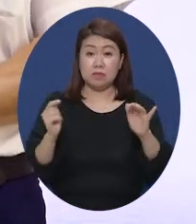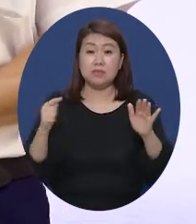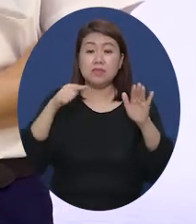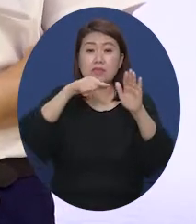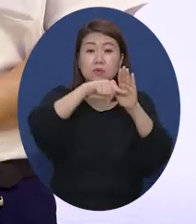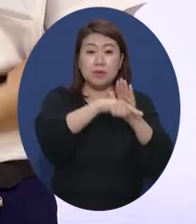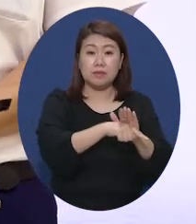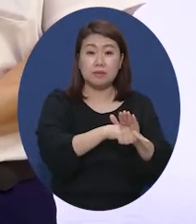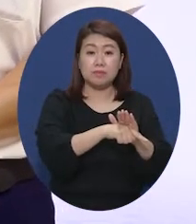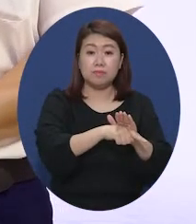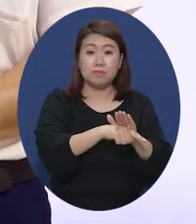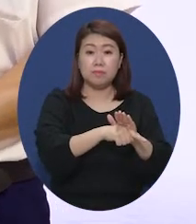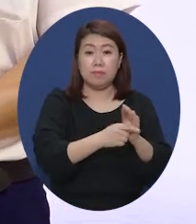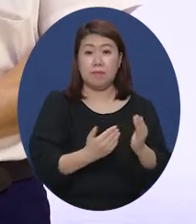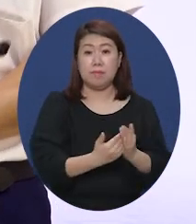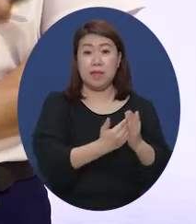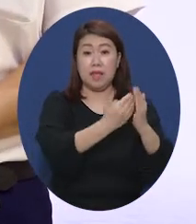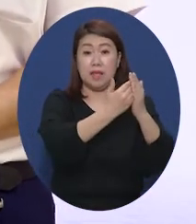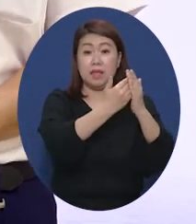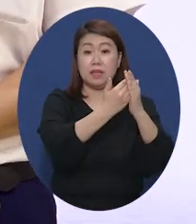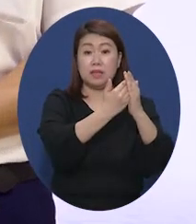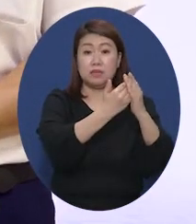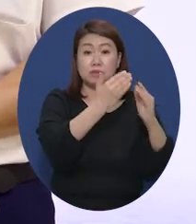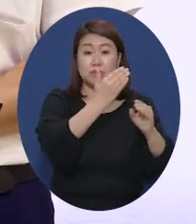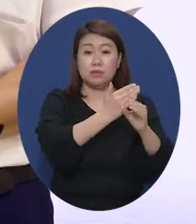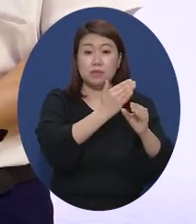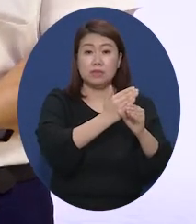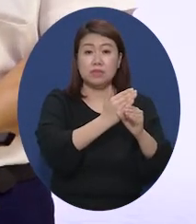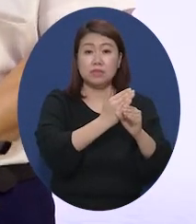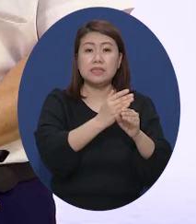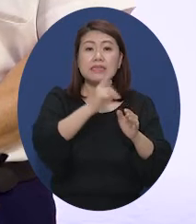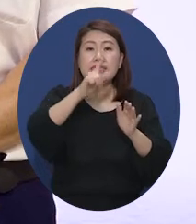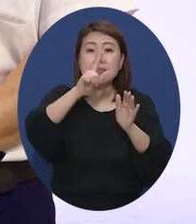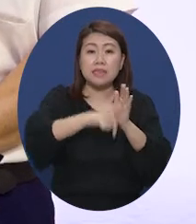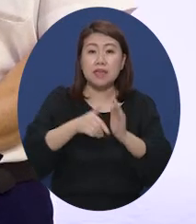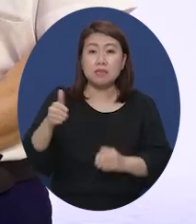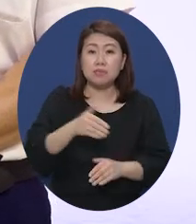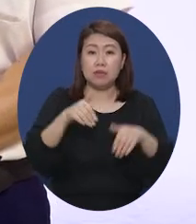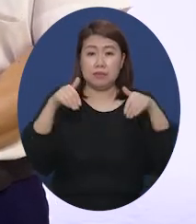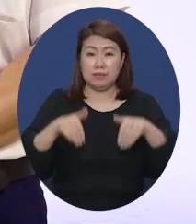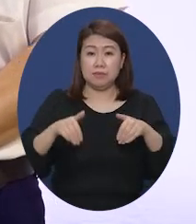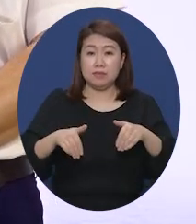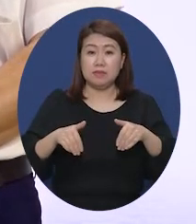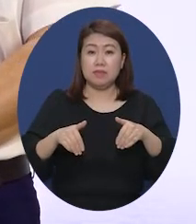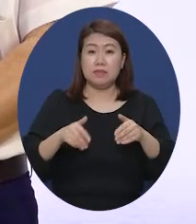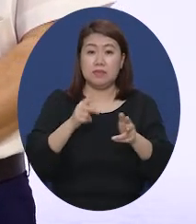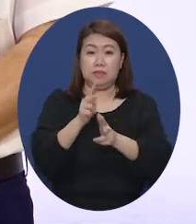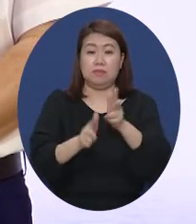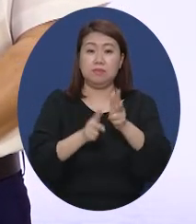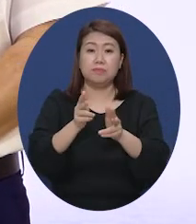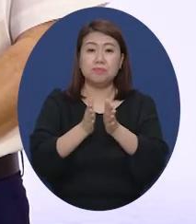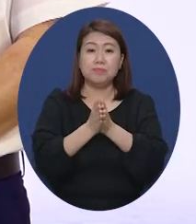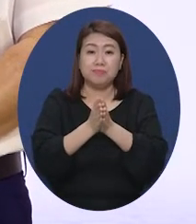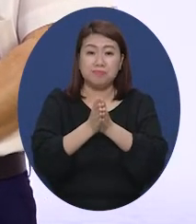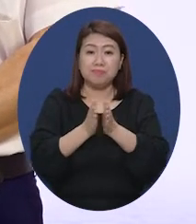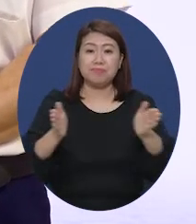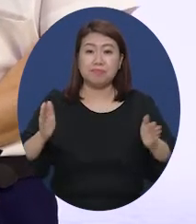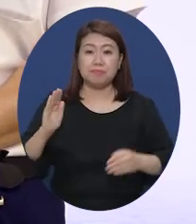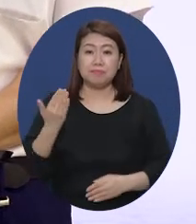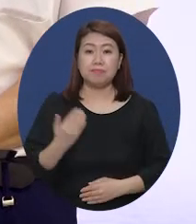브라질 사람들이 또 이 지역으로 들어가게 되고요. 그래서 아마존 지역에 대한 식민 사업이 사실 본격적으로